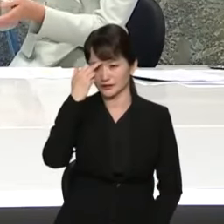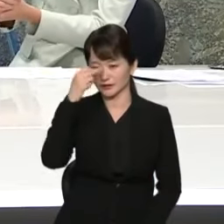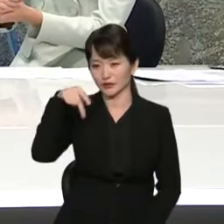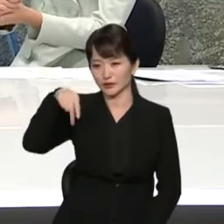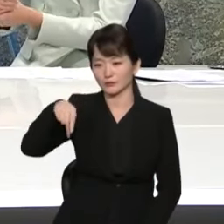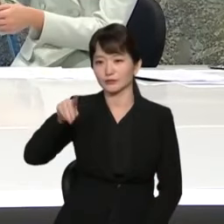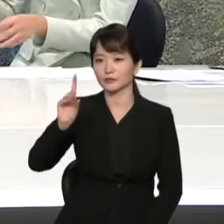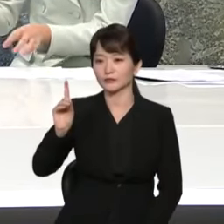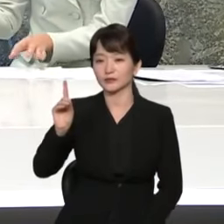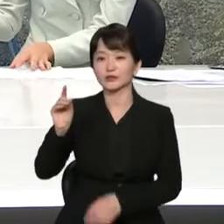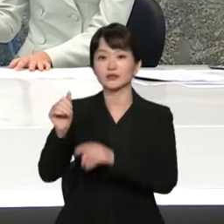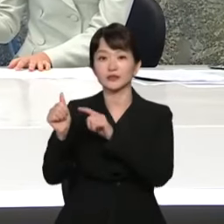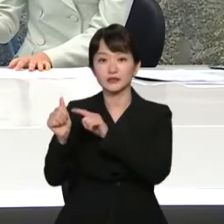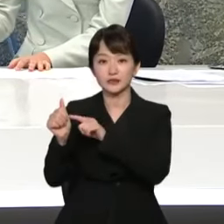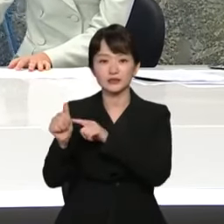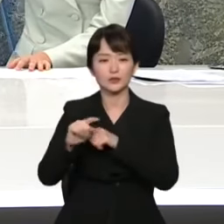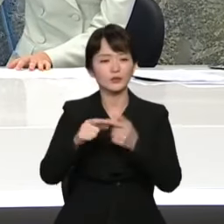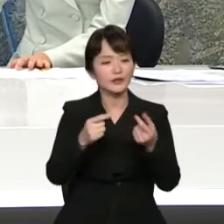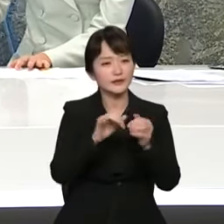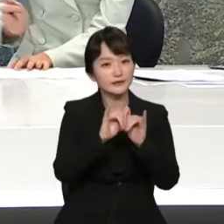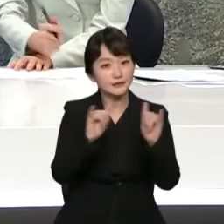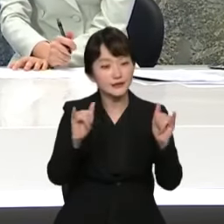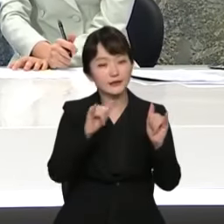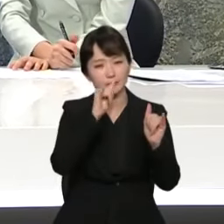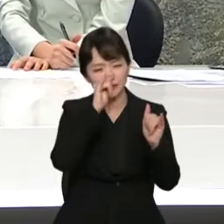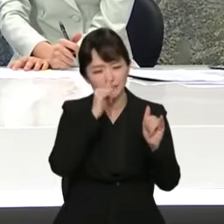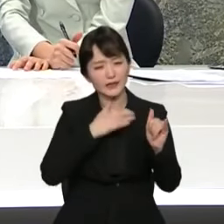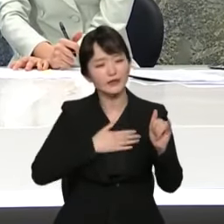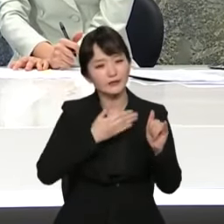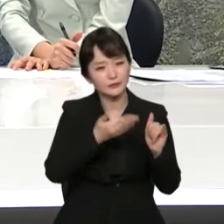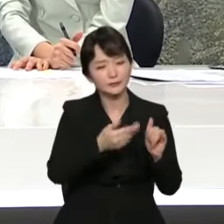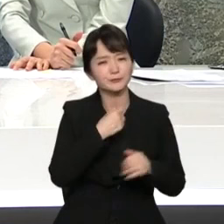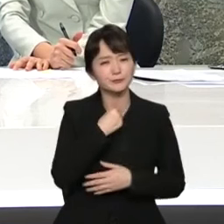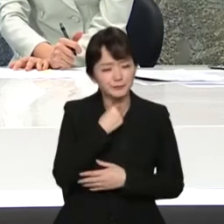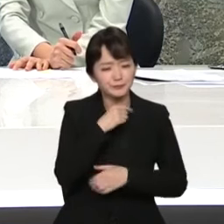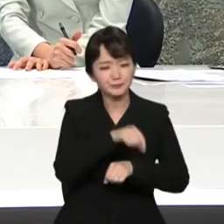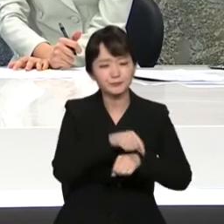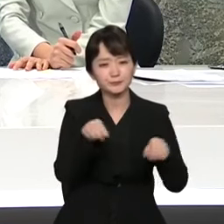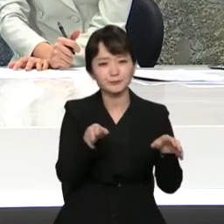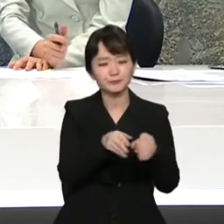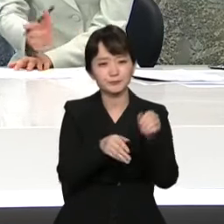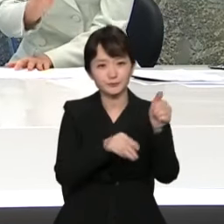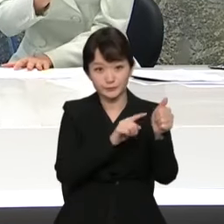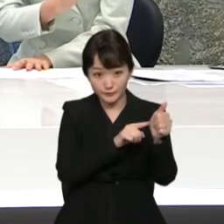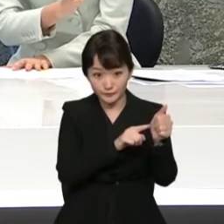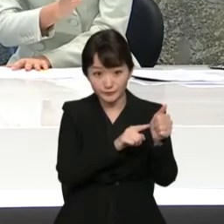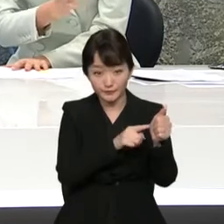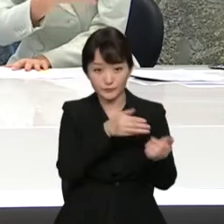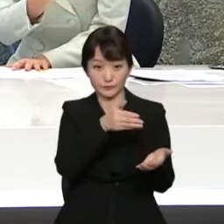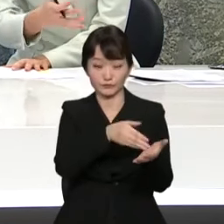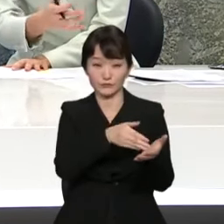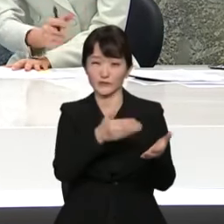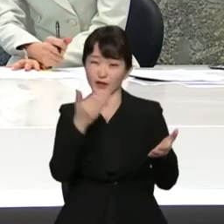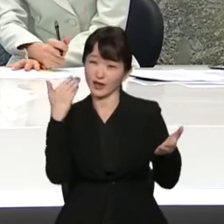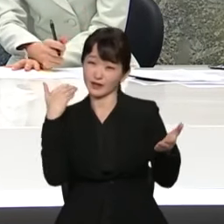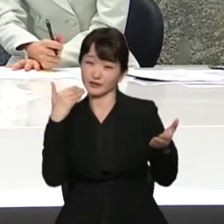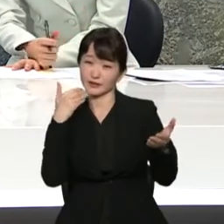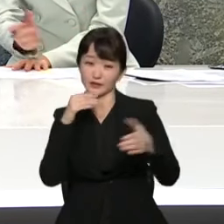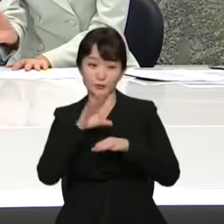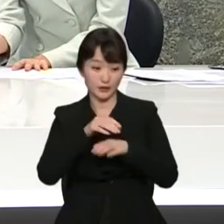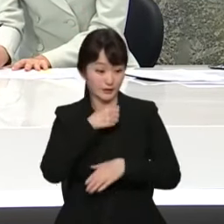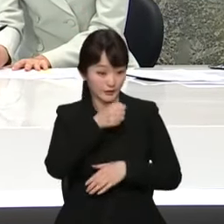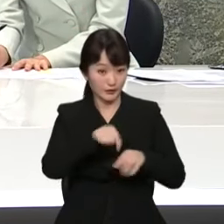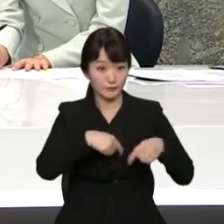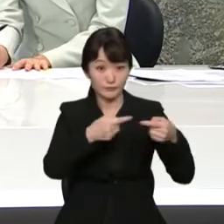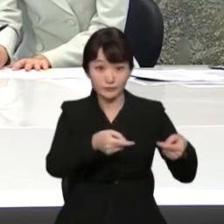사람이 있다는 걸 세상에 좀 알리고 싶다라는 취지로 이제 사무 차장님을 보도를 한 걸로 알고 있는데 그 전에도 뭐 방송인 업이나 출연을 하신